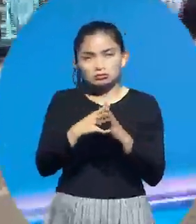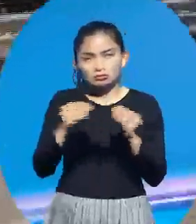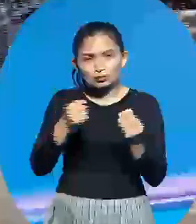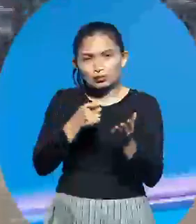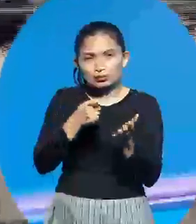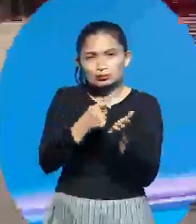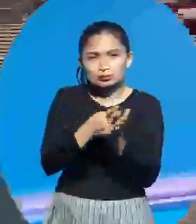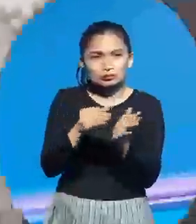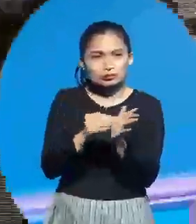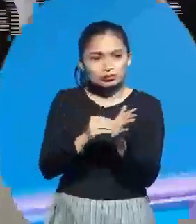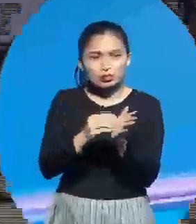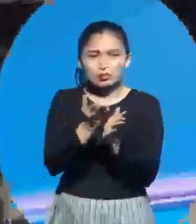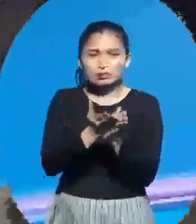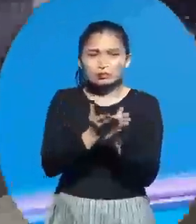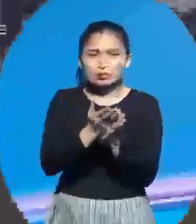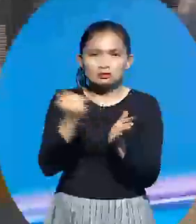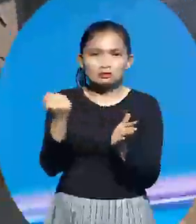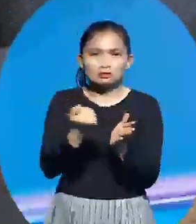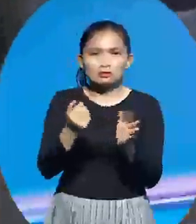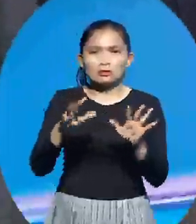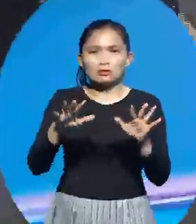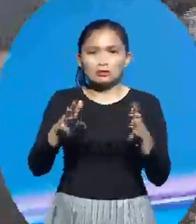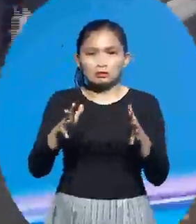Ước tính cũng có khoảng 300.000 đến